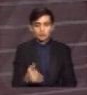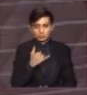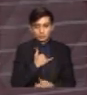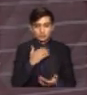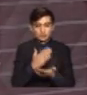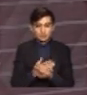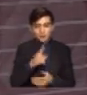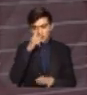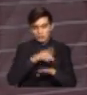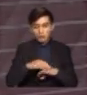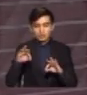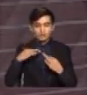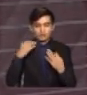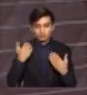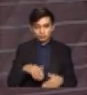разрешение агимата